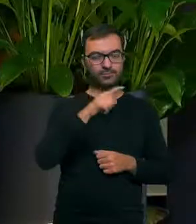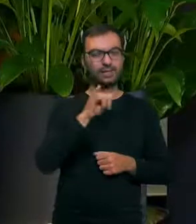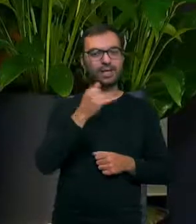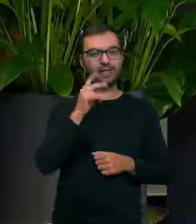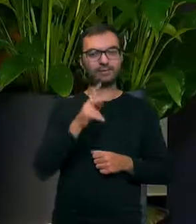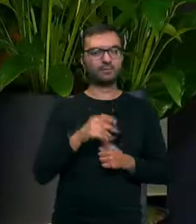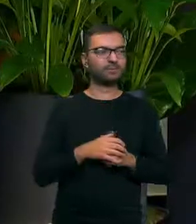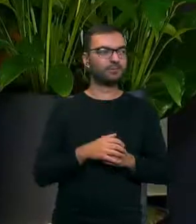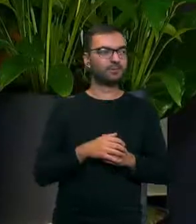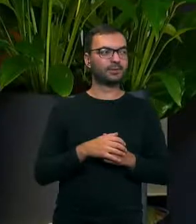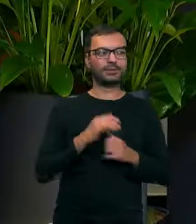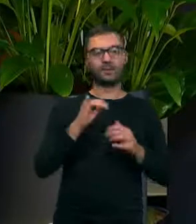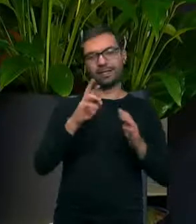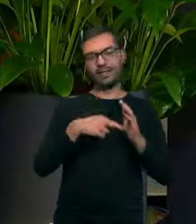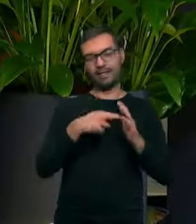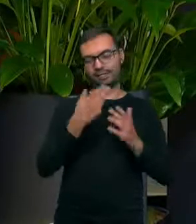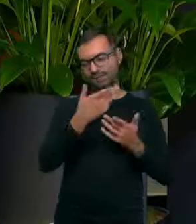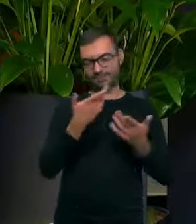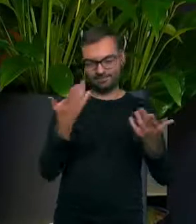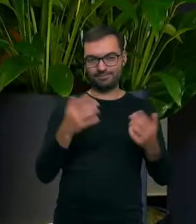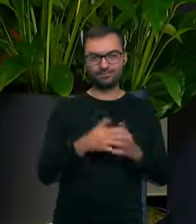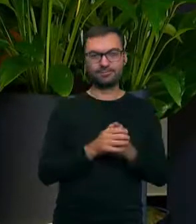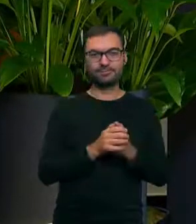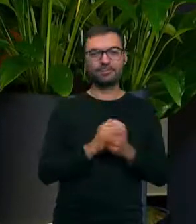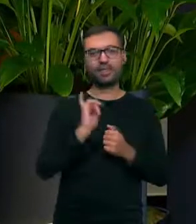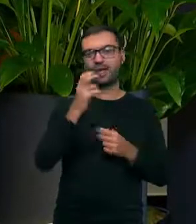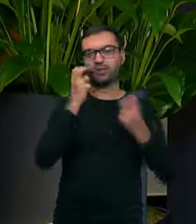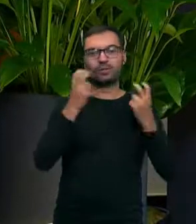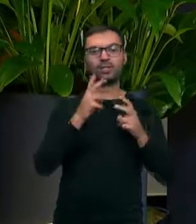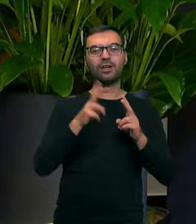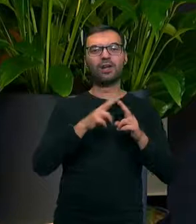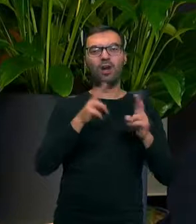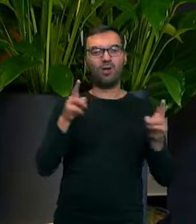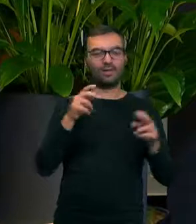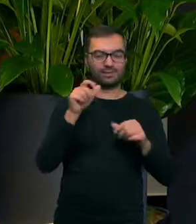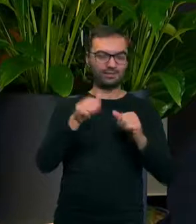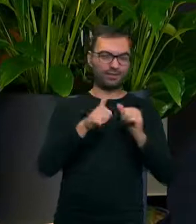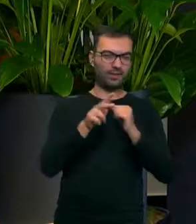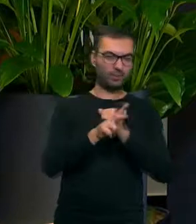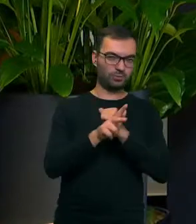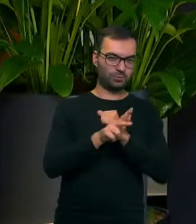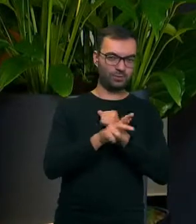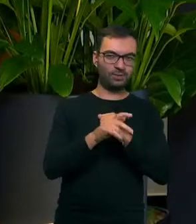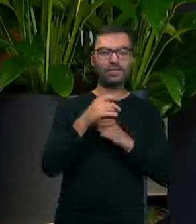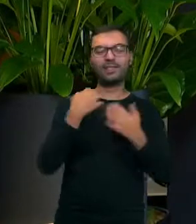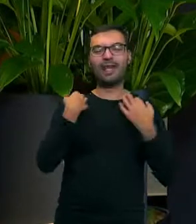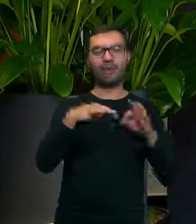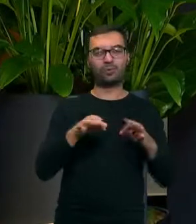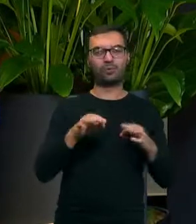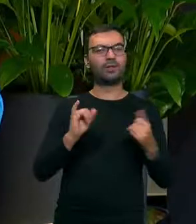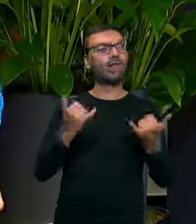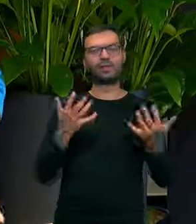to na reżysera zwykle odpowiedzi na takie pytania stawiają, jak się szuka samochodów z tamtego okresu, które jeszcze jeżdżą?